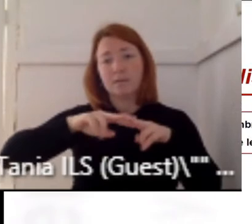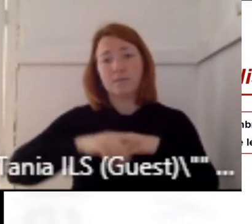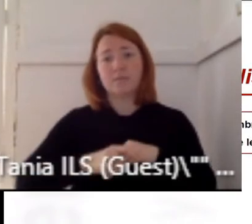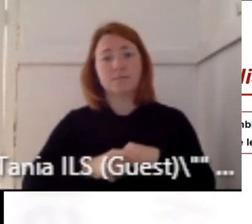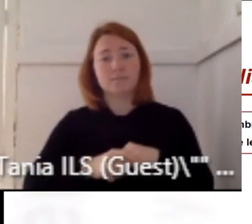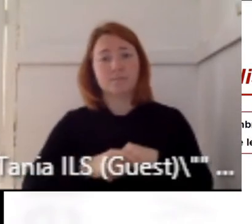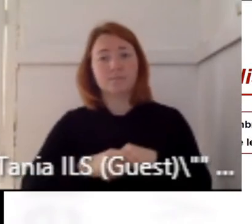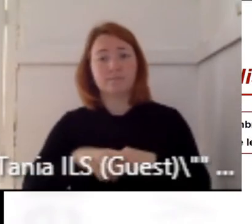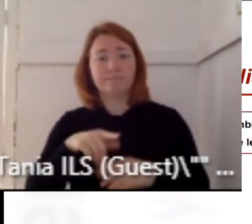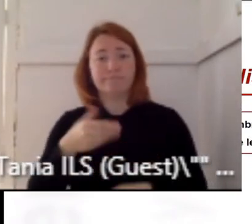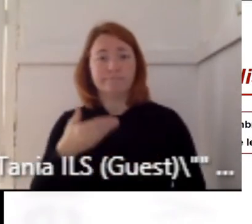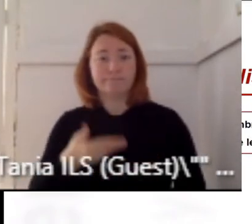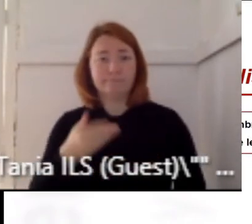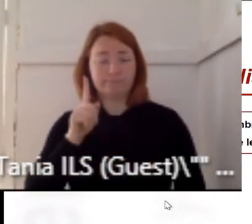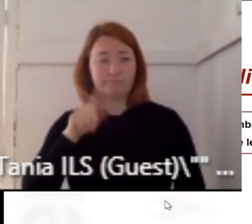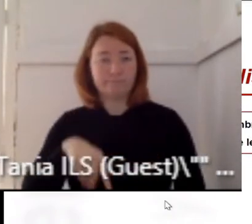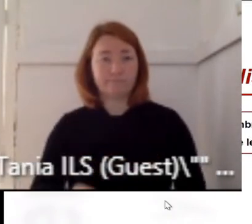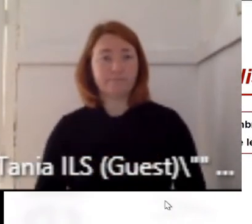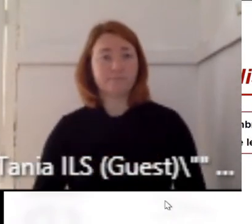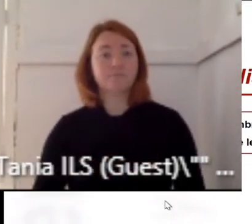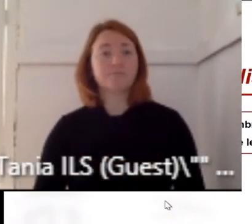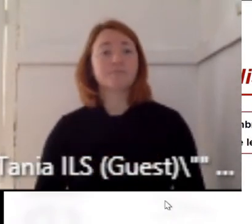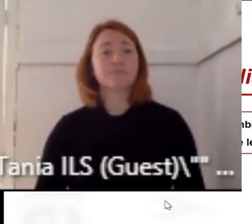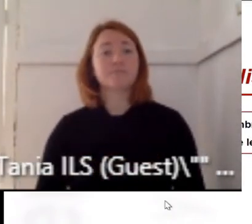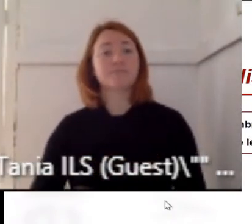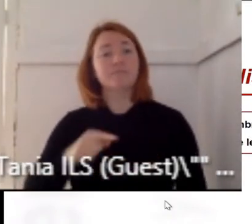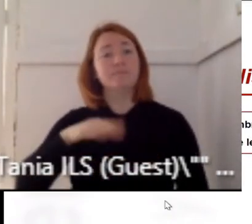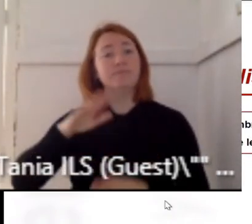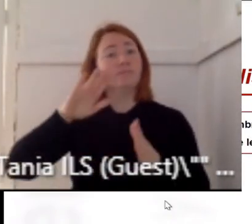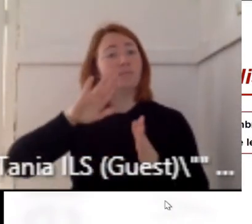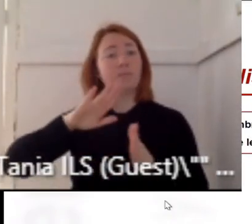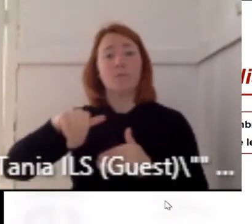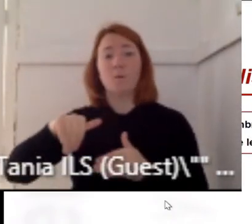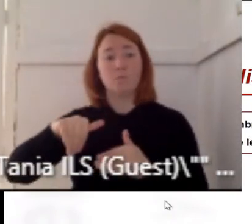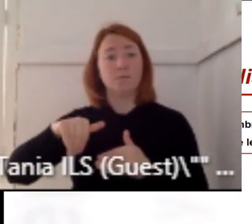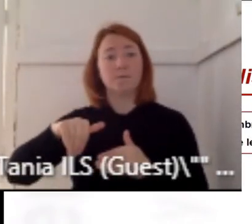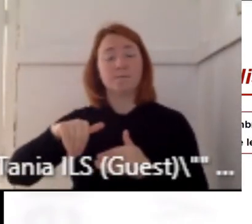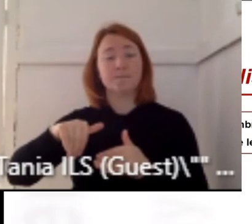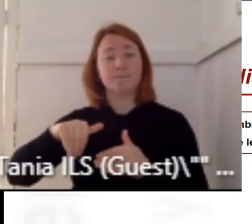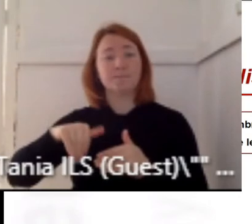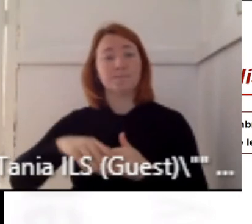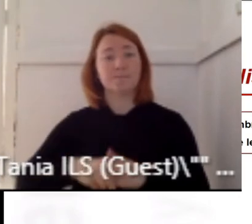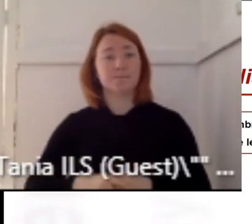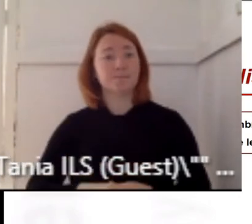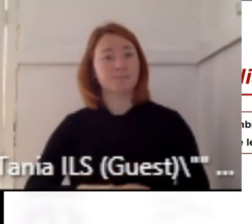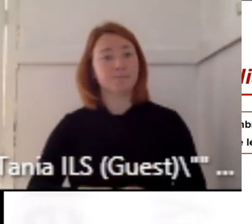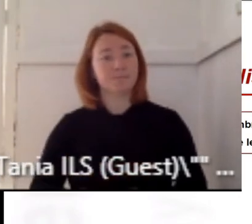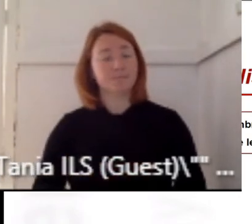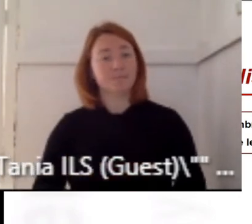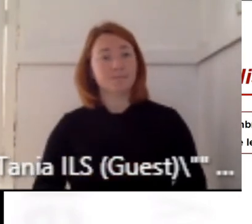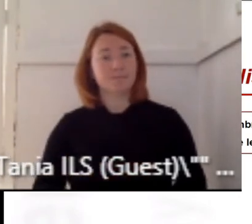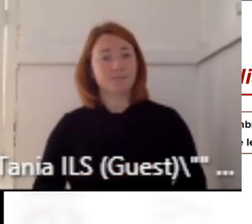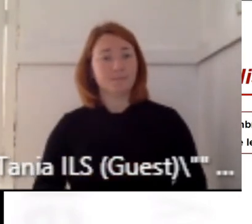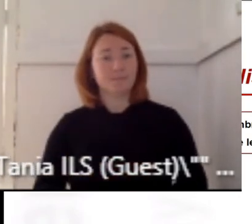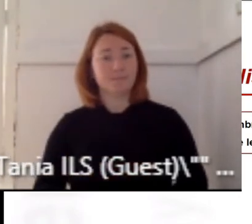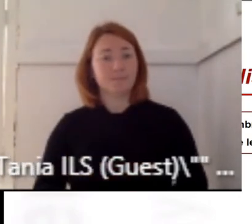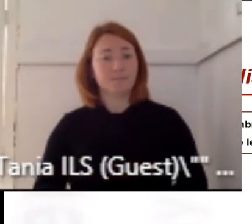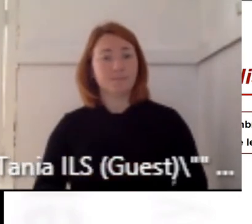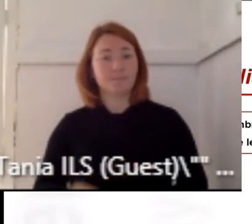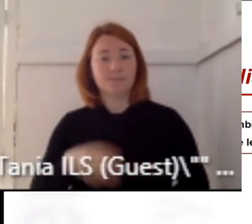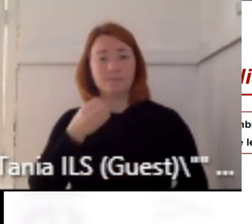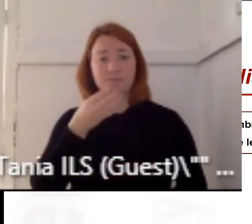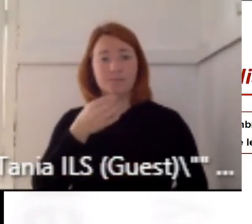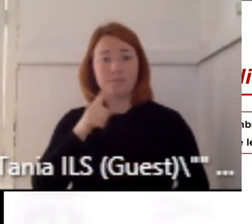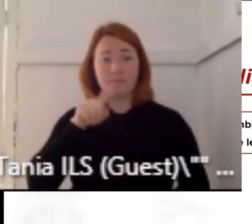a tenir present. I per últim, aquestes dades doncs també molt importants, diguem, de